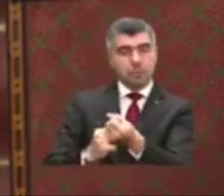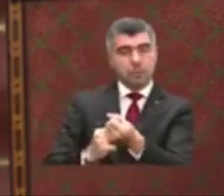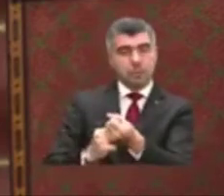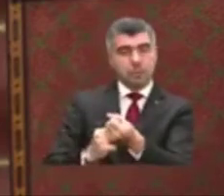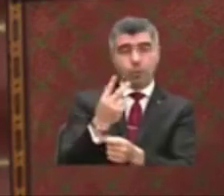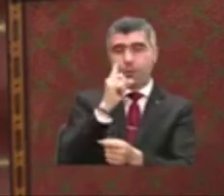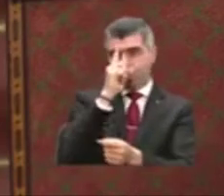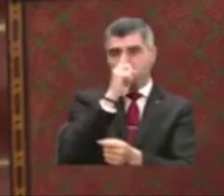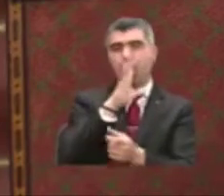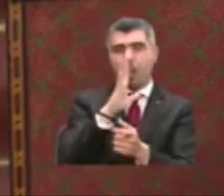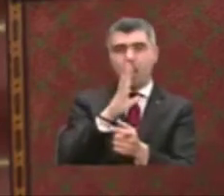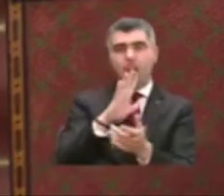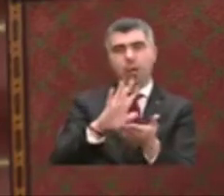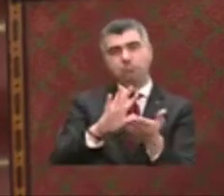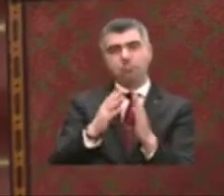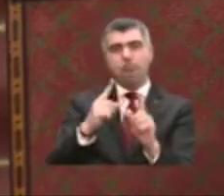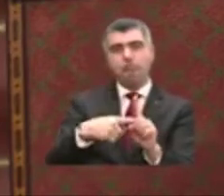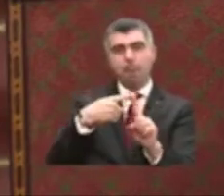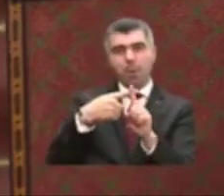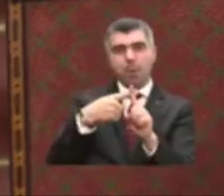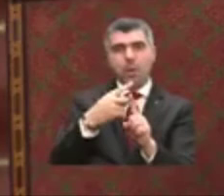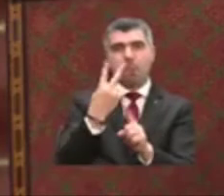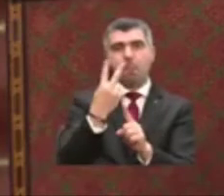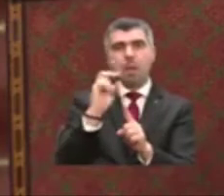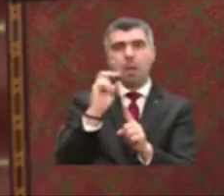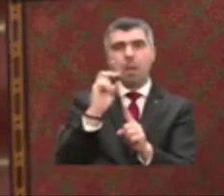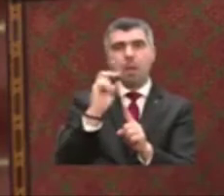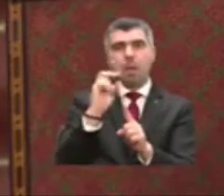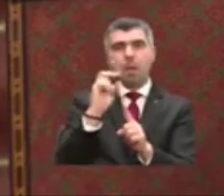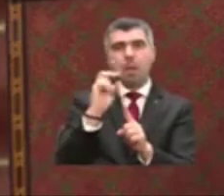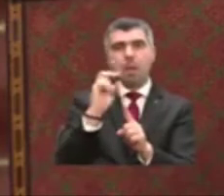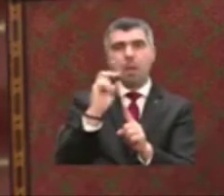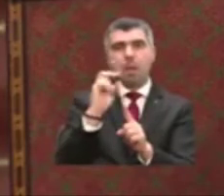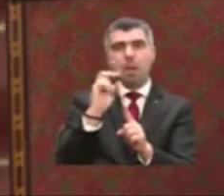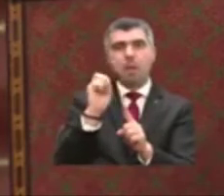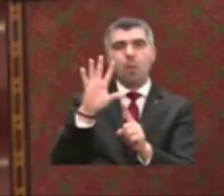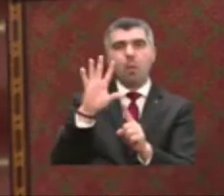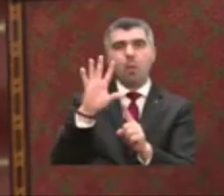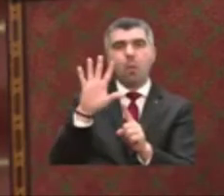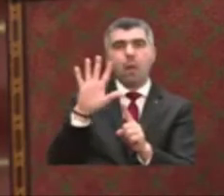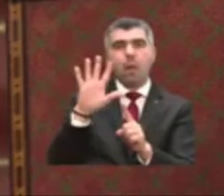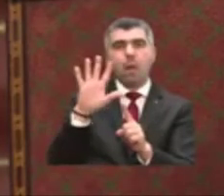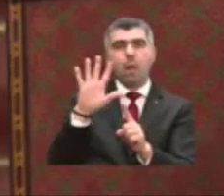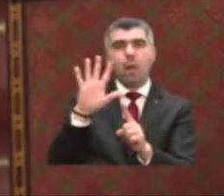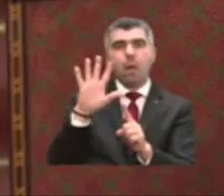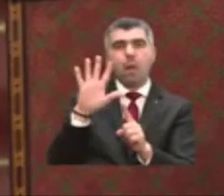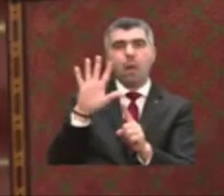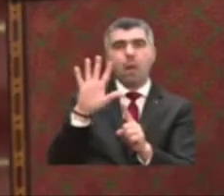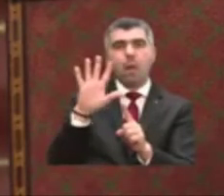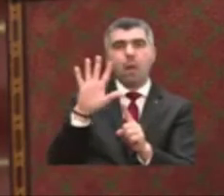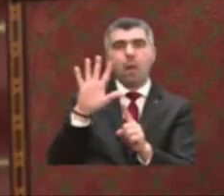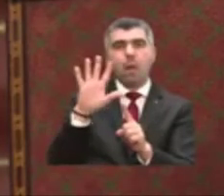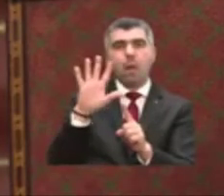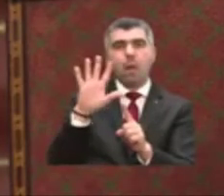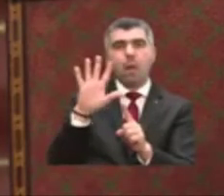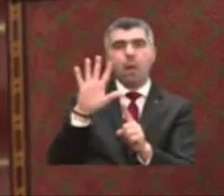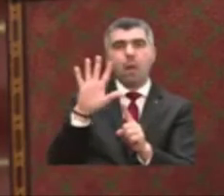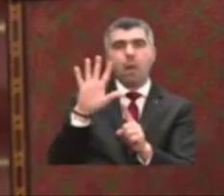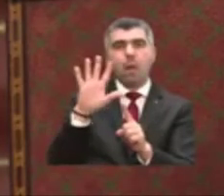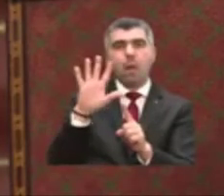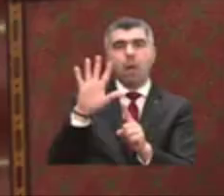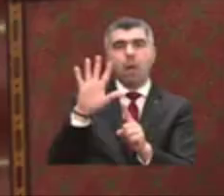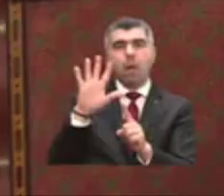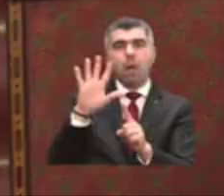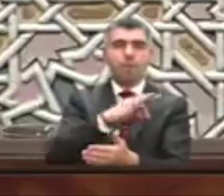عندنا أكثر من 250 دوار اللي غيستفد 250 دوار اللي غيستفدوا من تزويد الماء صالح الشرب. شكرا.